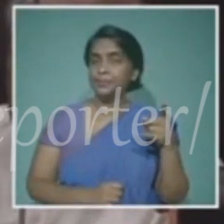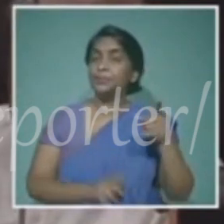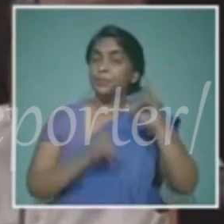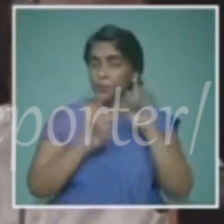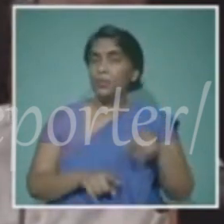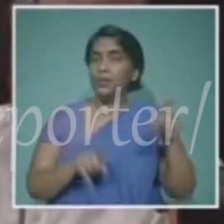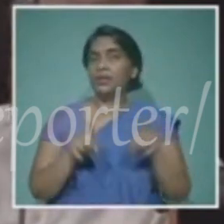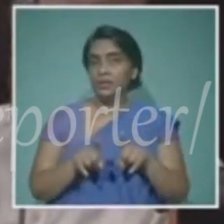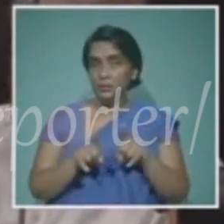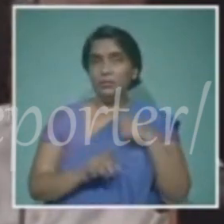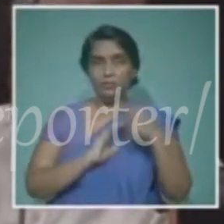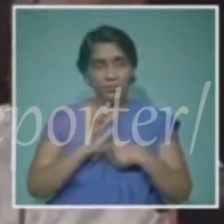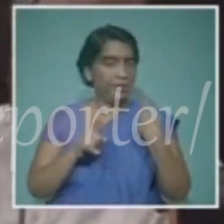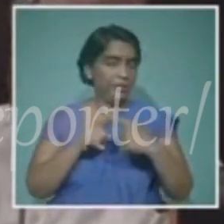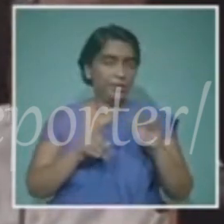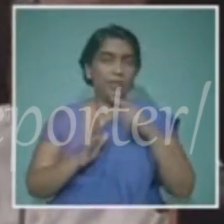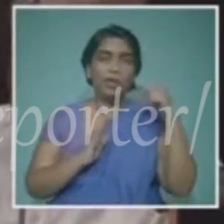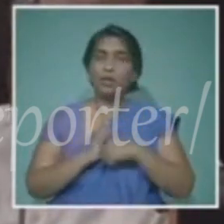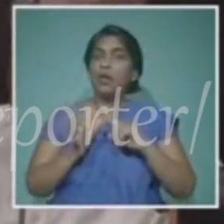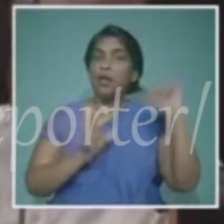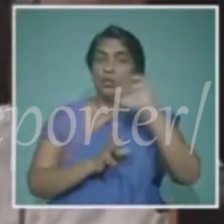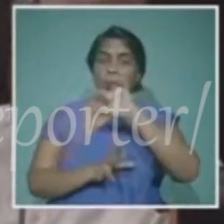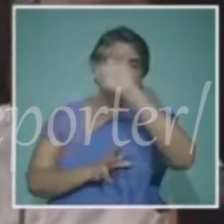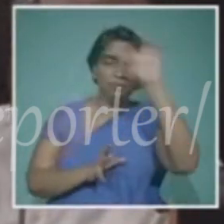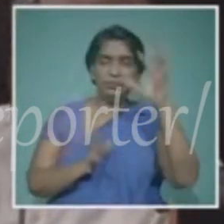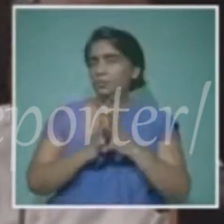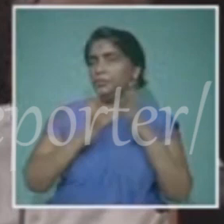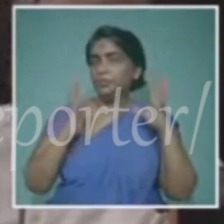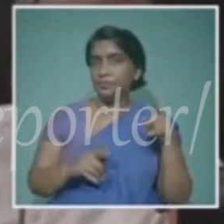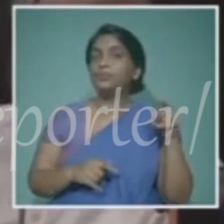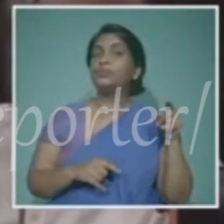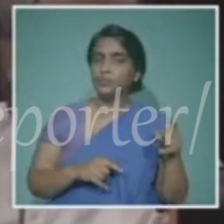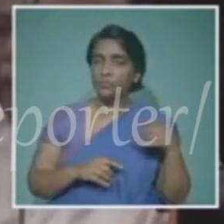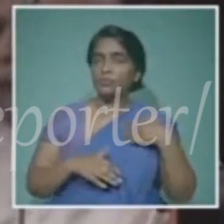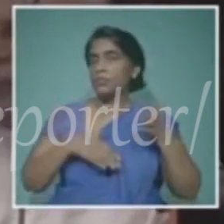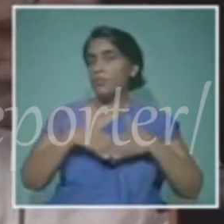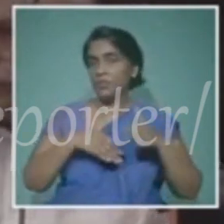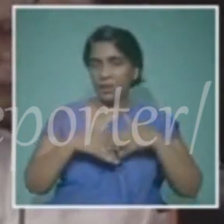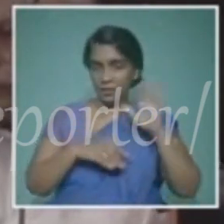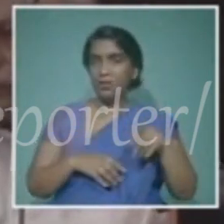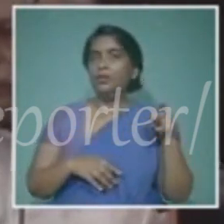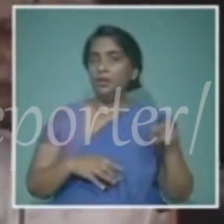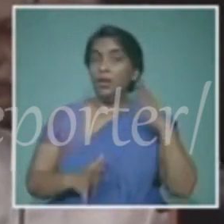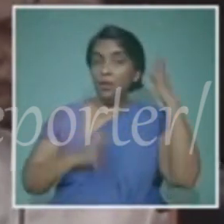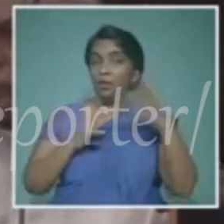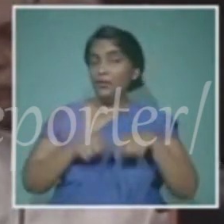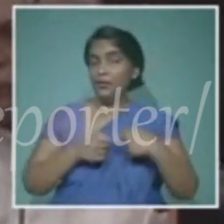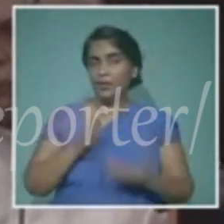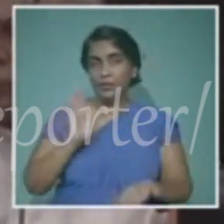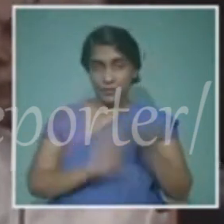මේ නිසා ලංකාවට විතරක් නෙමෙයි දකුණු ආසියාව රටවල් ගණනාවකට ඒකට මූණ දෙන්න තියෙනවා. ගෝලීය